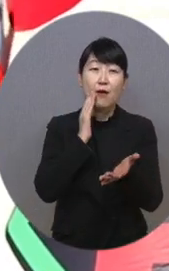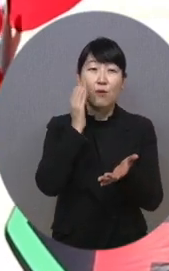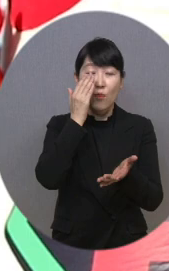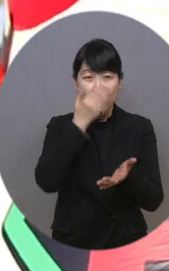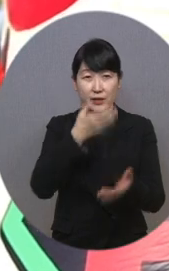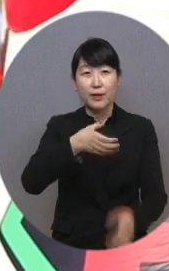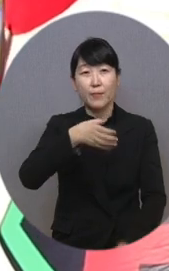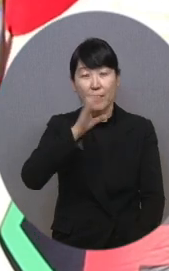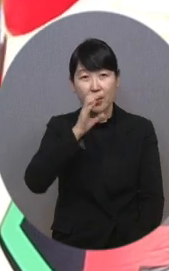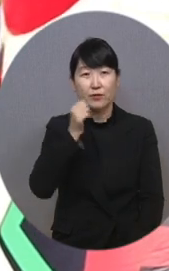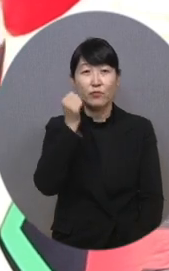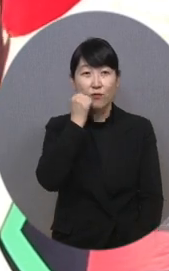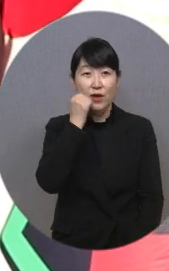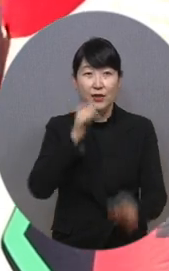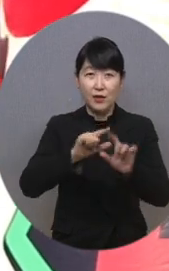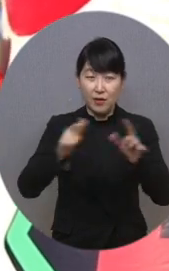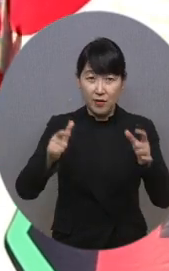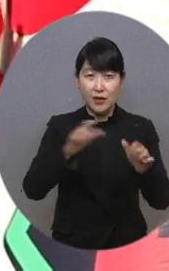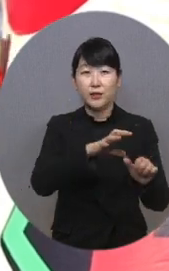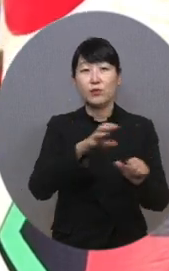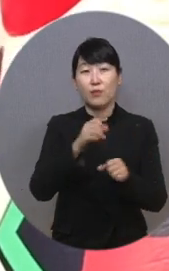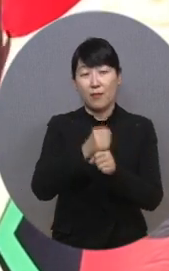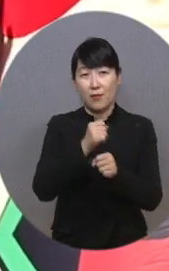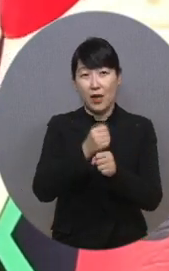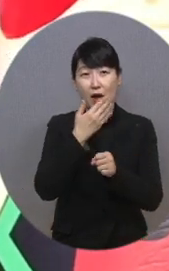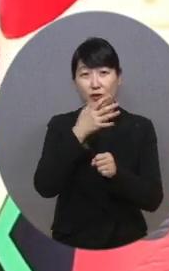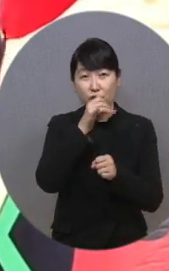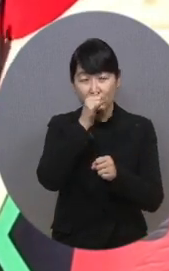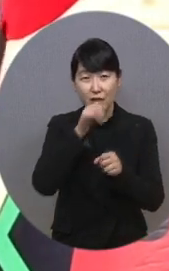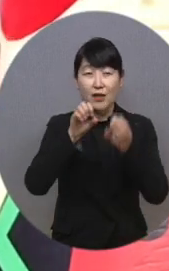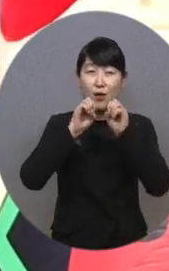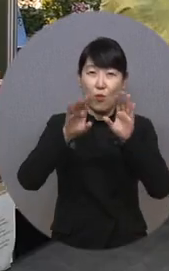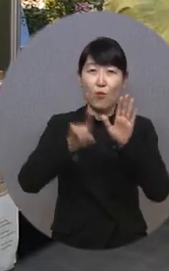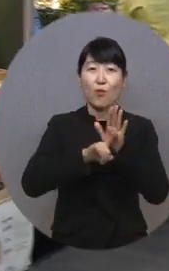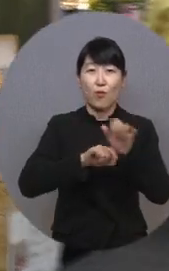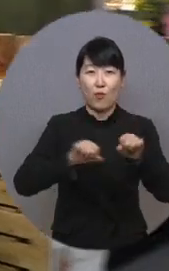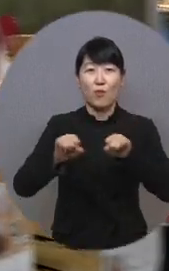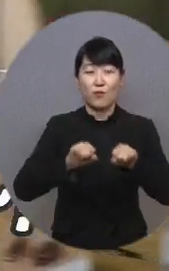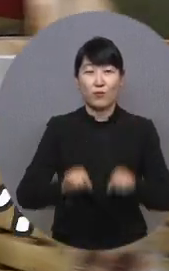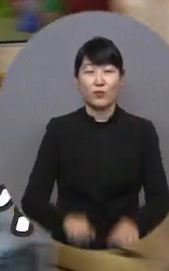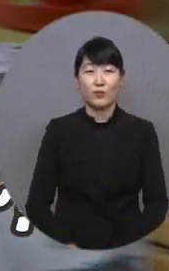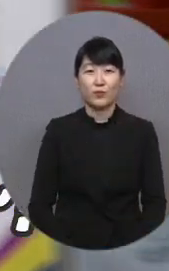제과 등으로 이제 활용될 수 있다는 점을 또 이제 홍보를 하면서